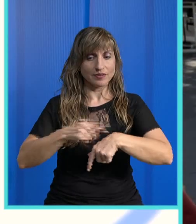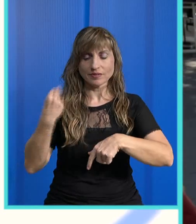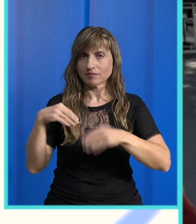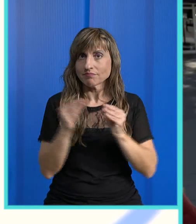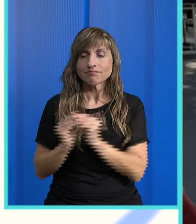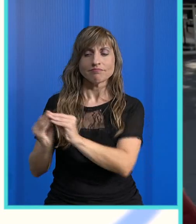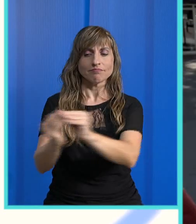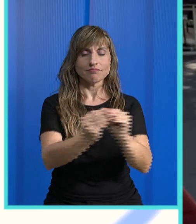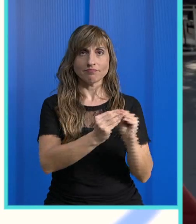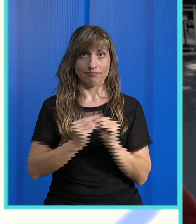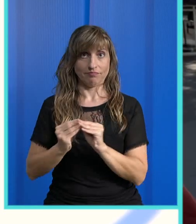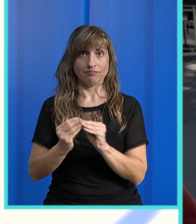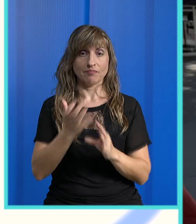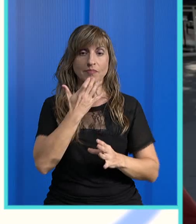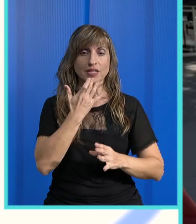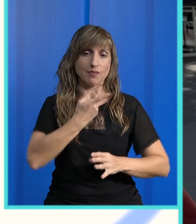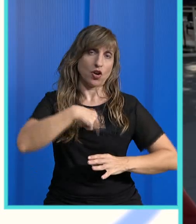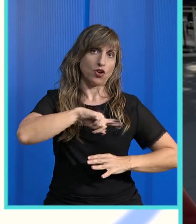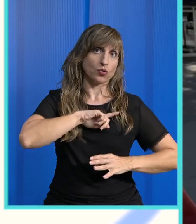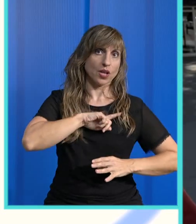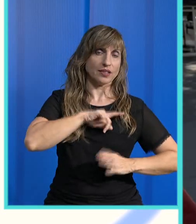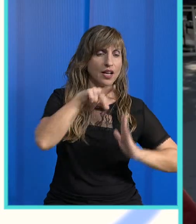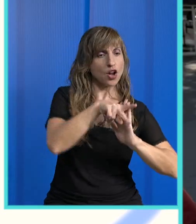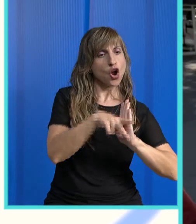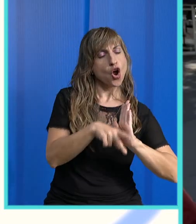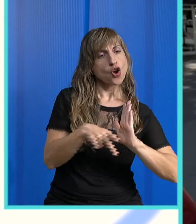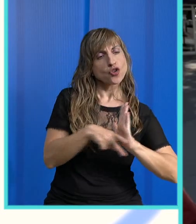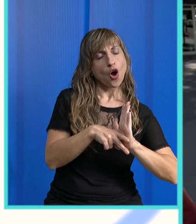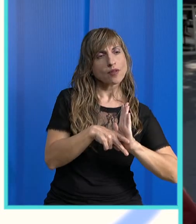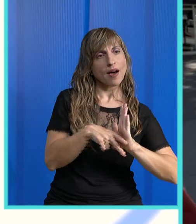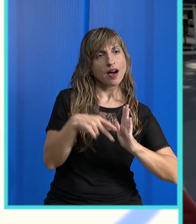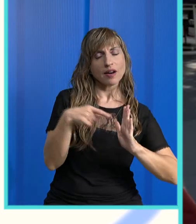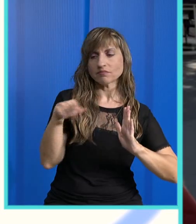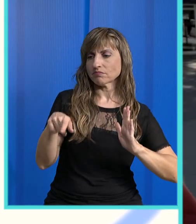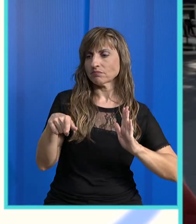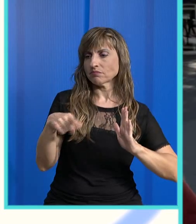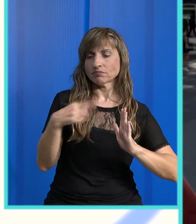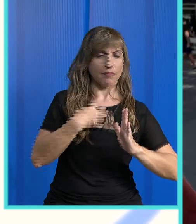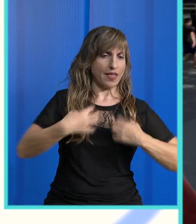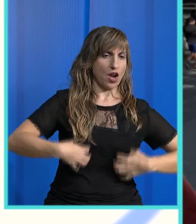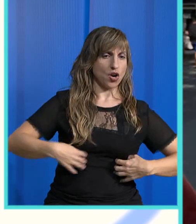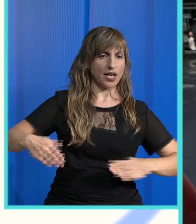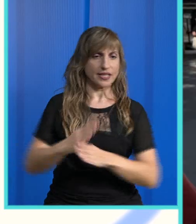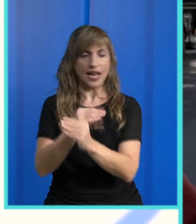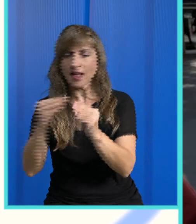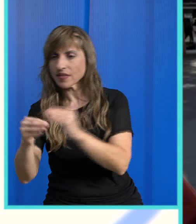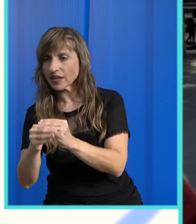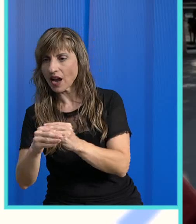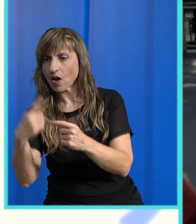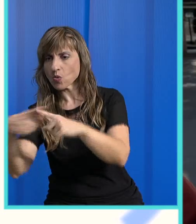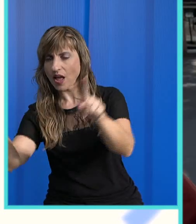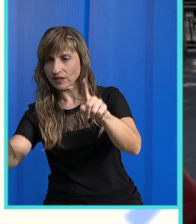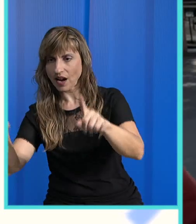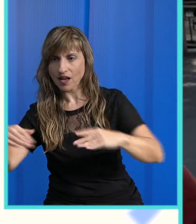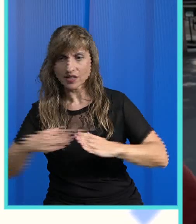tindria sentit que nosaltres tinguéssim una regulació i Badalona o Sant Adrià que són aquelles ciutats a les que s